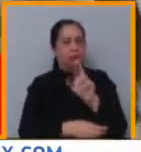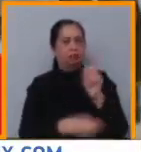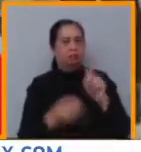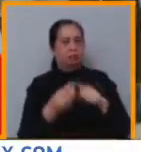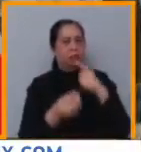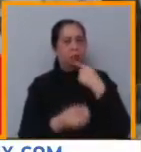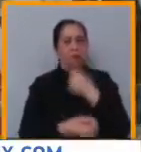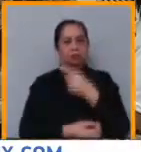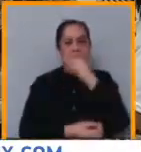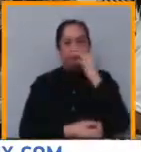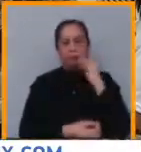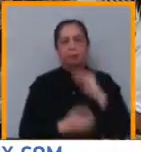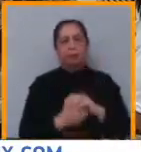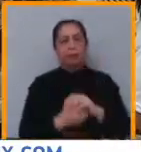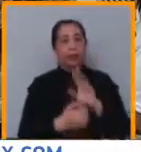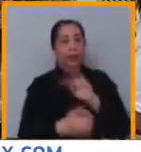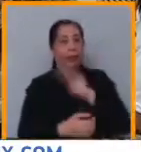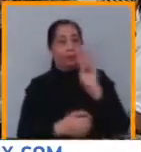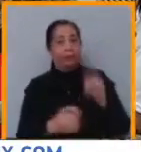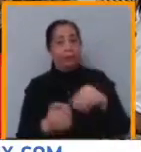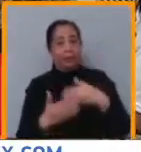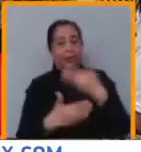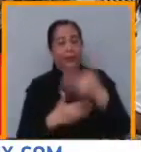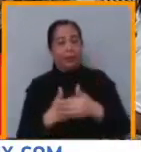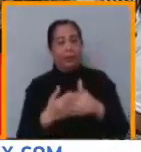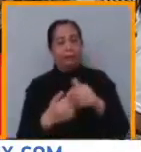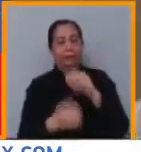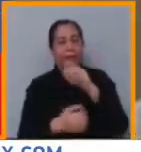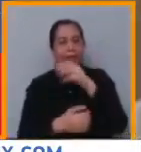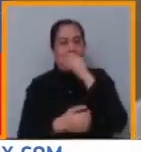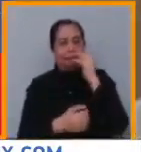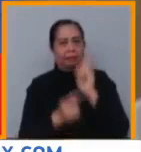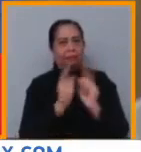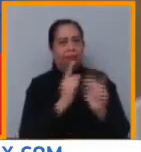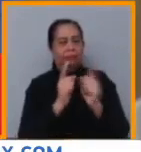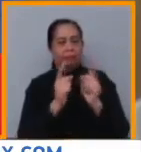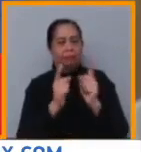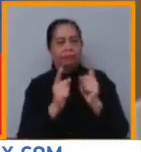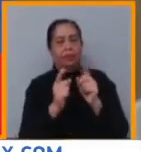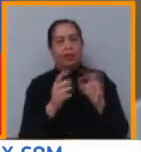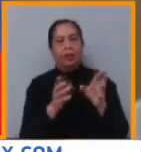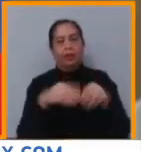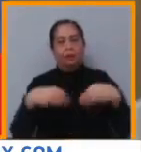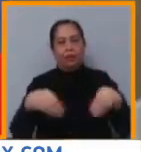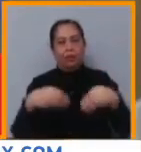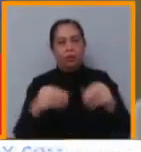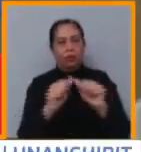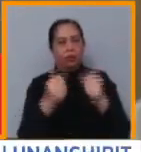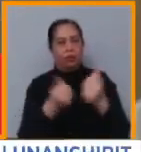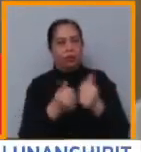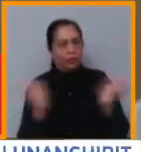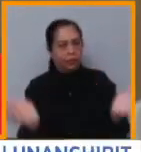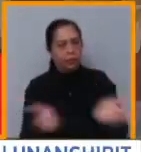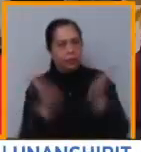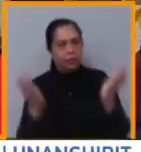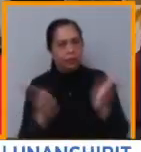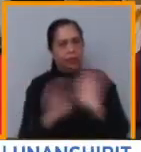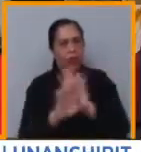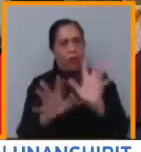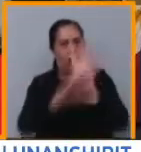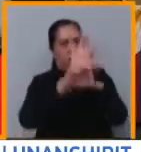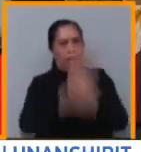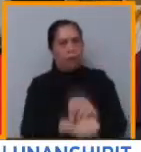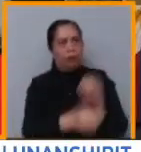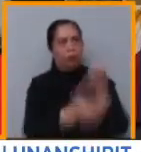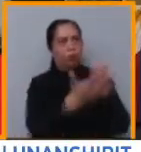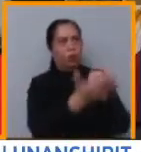Sa Maynila, nakipagdialogo si Pacquiao sa mga Vendors Association. Hinikayat niya ang mga vendors na huwag masanay sa pangungutang, lalo